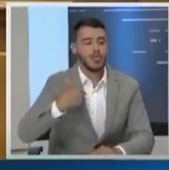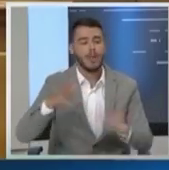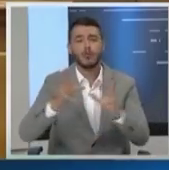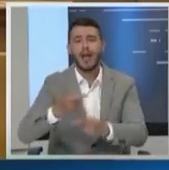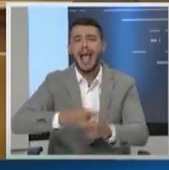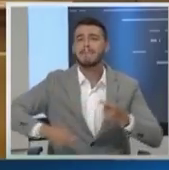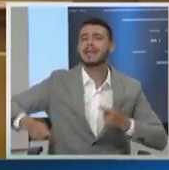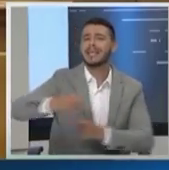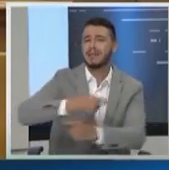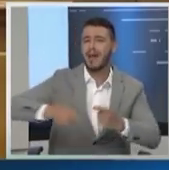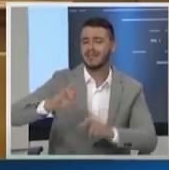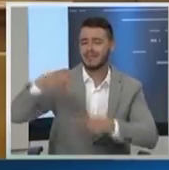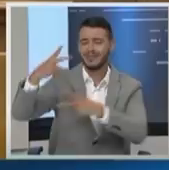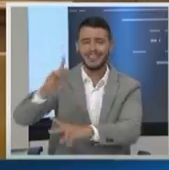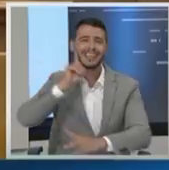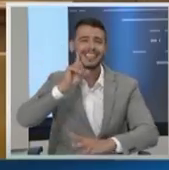σας,